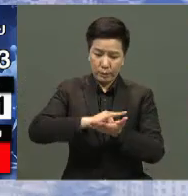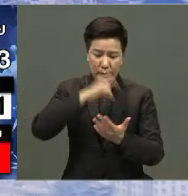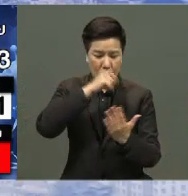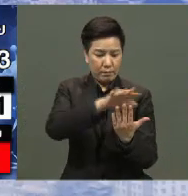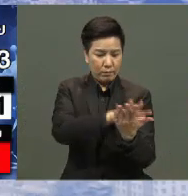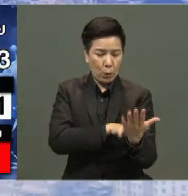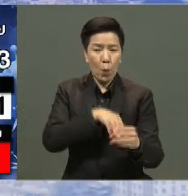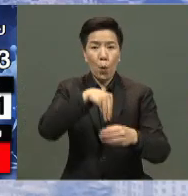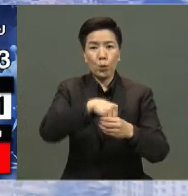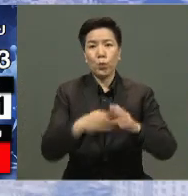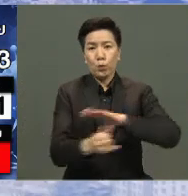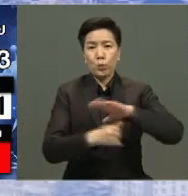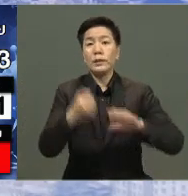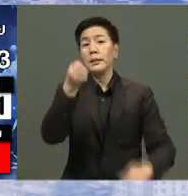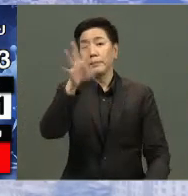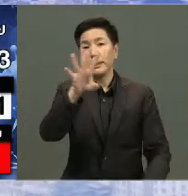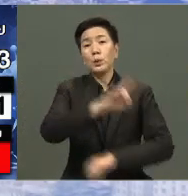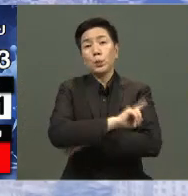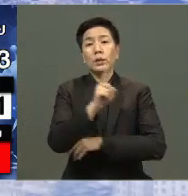กลุ่มแรกเนี่ยนะครับก็เขาอยู่เมืองไทยนานนะครับเพราะฉะนั้นเข้ามาแล้วก็เข้าสู่สเตโคนันที14